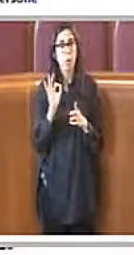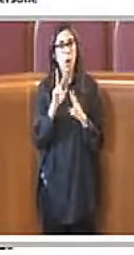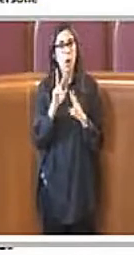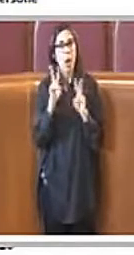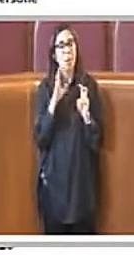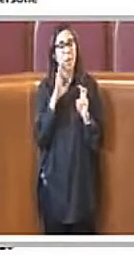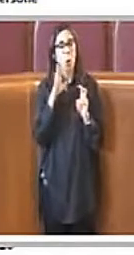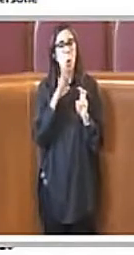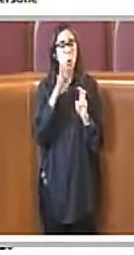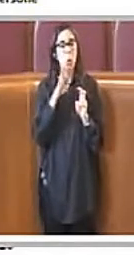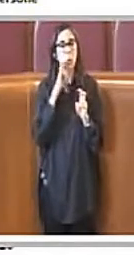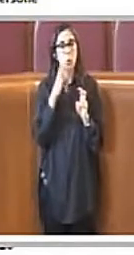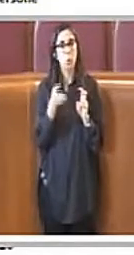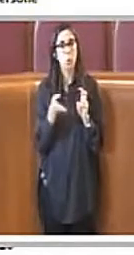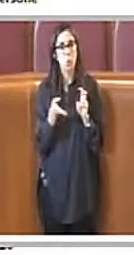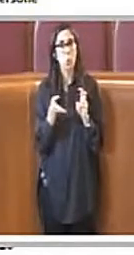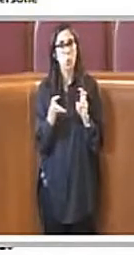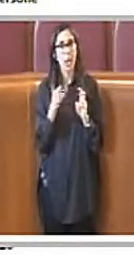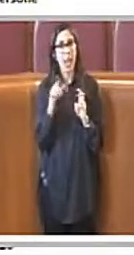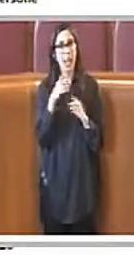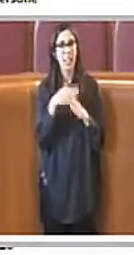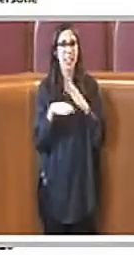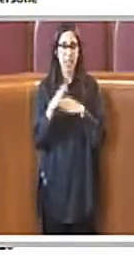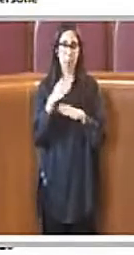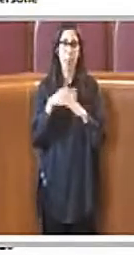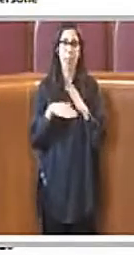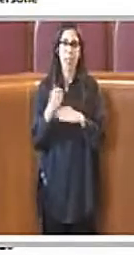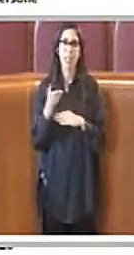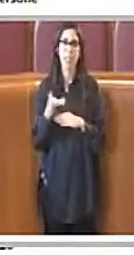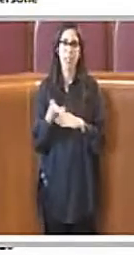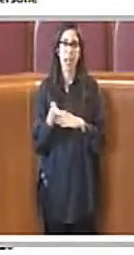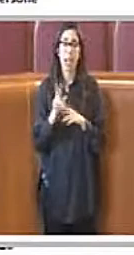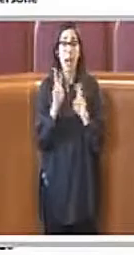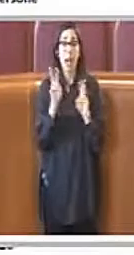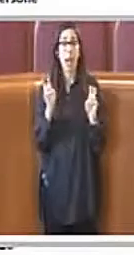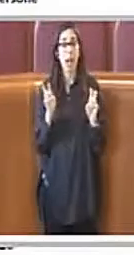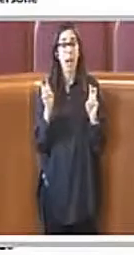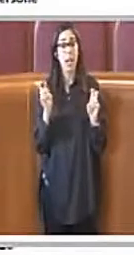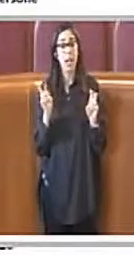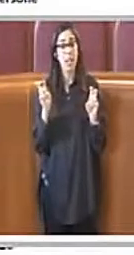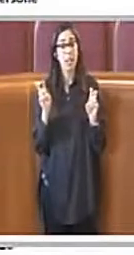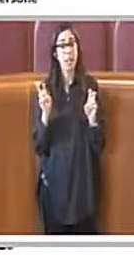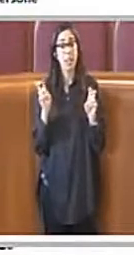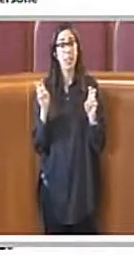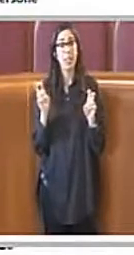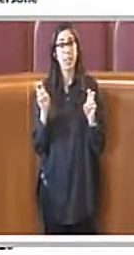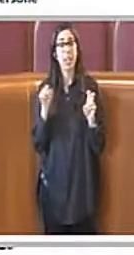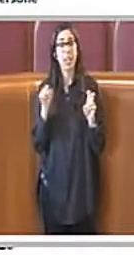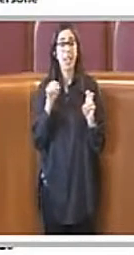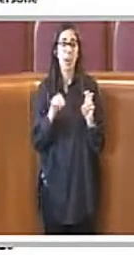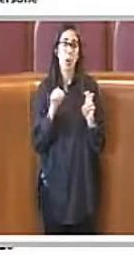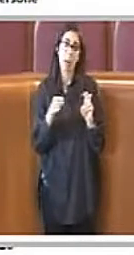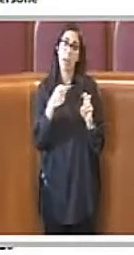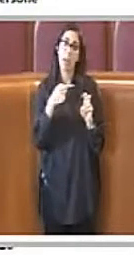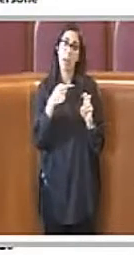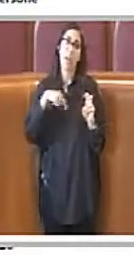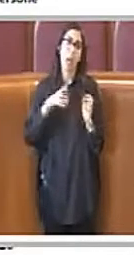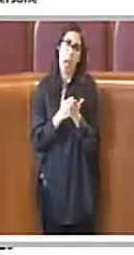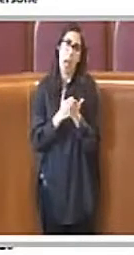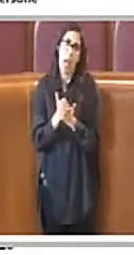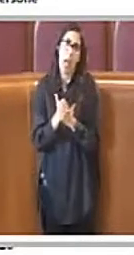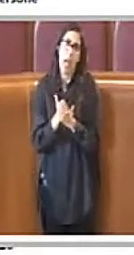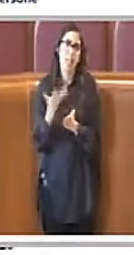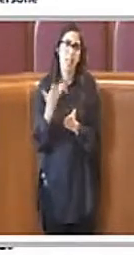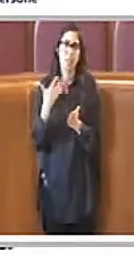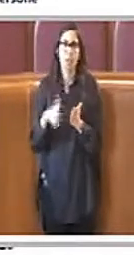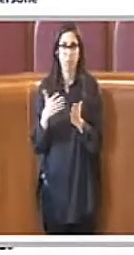anche della disabilità, insomma, e questo tema è un tema che ci portiamo avanti da molti anni, possiamo